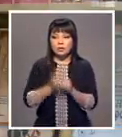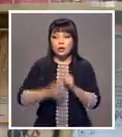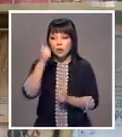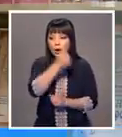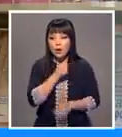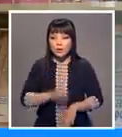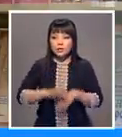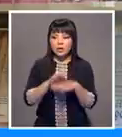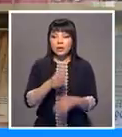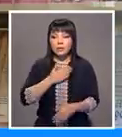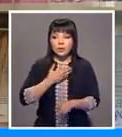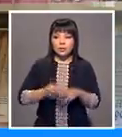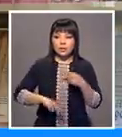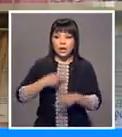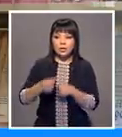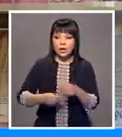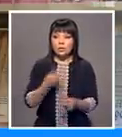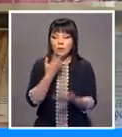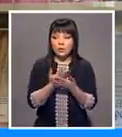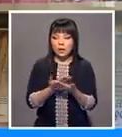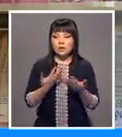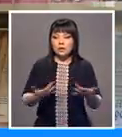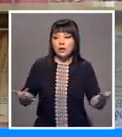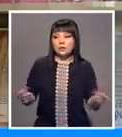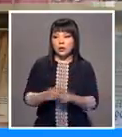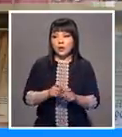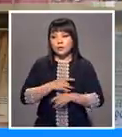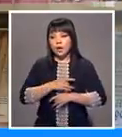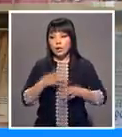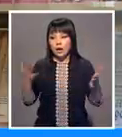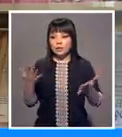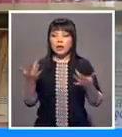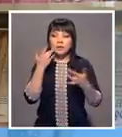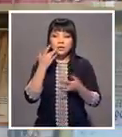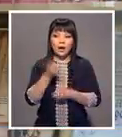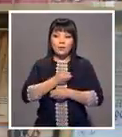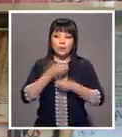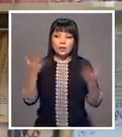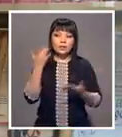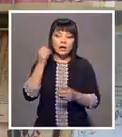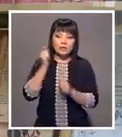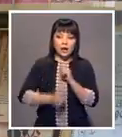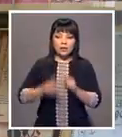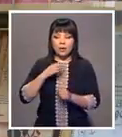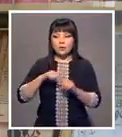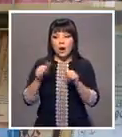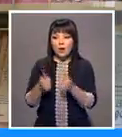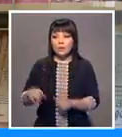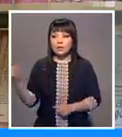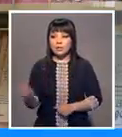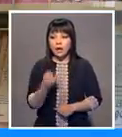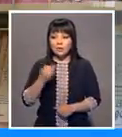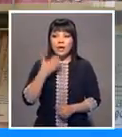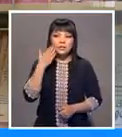Біздің жылда өткізетін, яғни дәстүрге айналған шараларымыз, мерекелеріміз бар. Сабантойды жыл сайын дүркіретіп ұйымдастырамыз. Оған тек